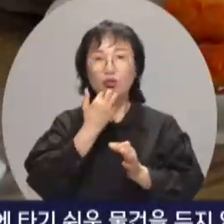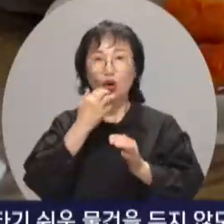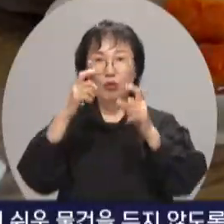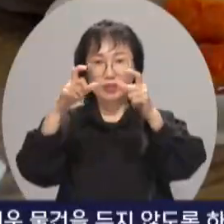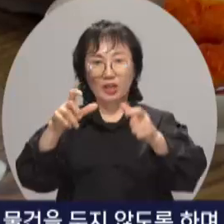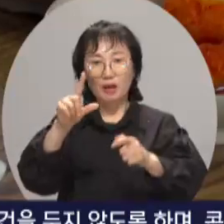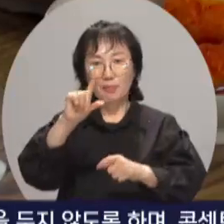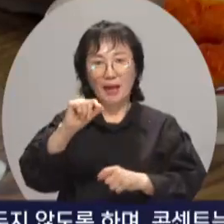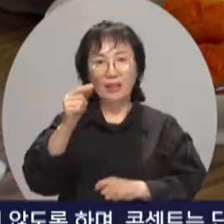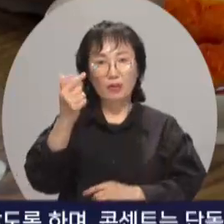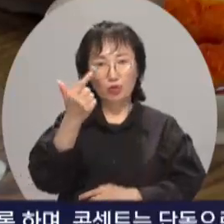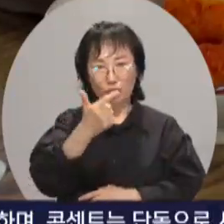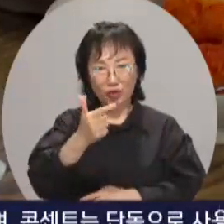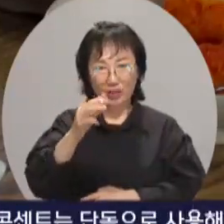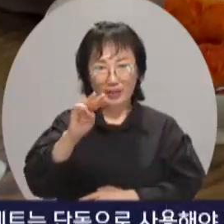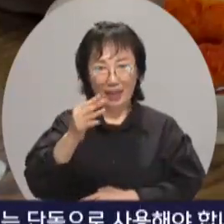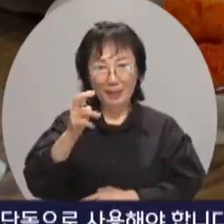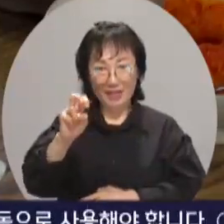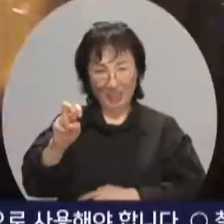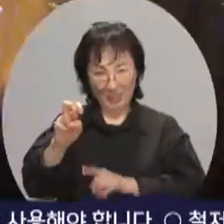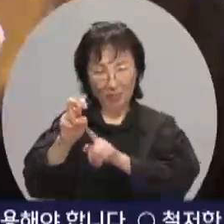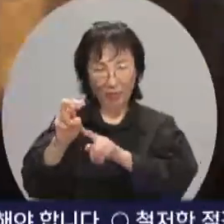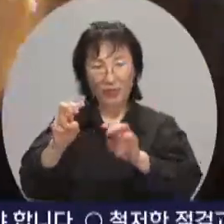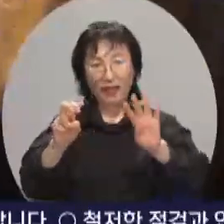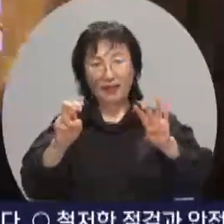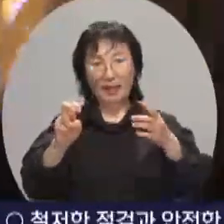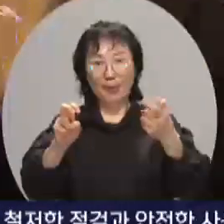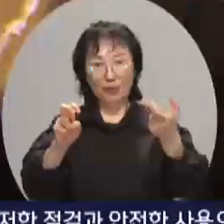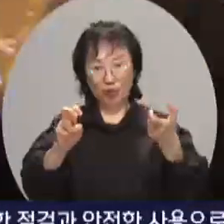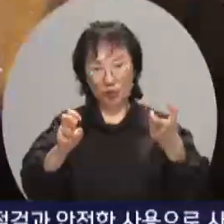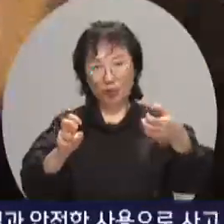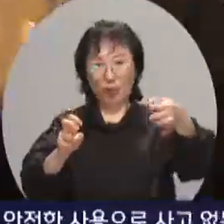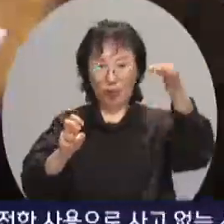기간 서울은 16,420원에서 460원 올랐습니다.